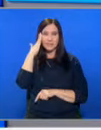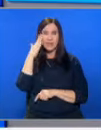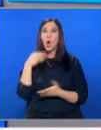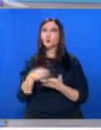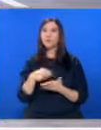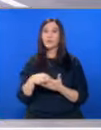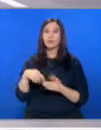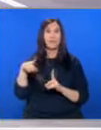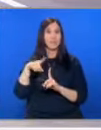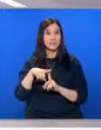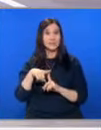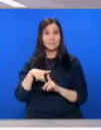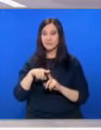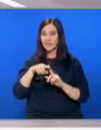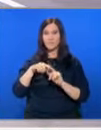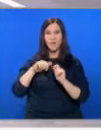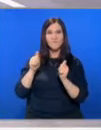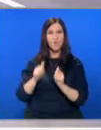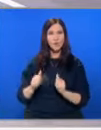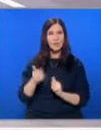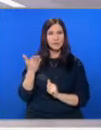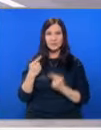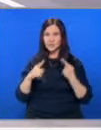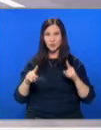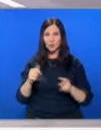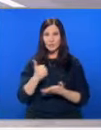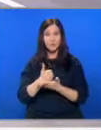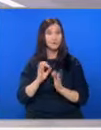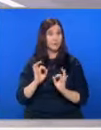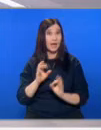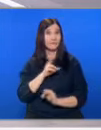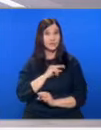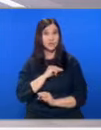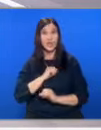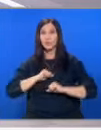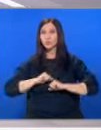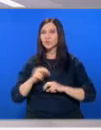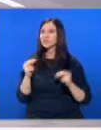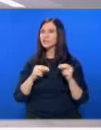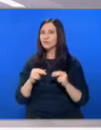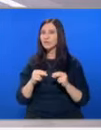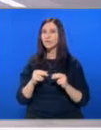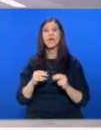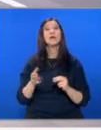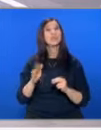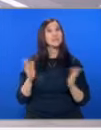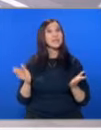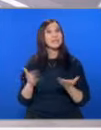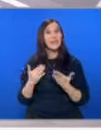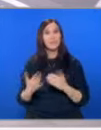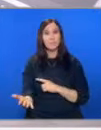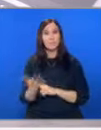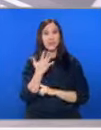от заплатата на Терзиев се формират и тези на другите постове. Така възнагражденията на общинските съветници ще станат